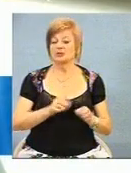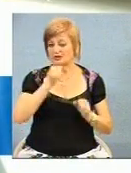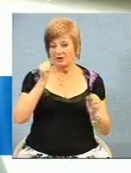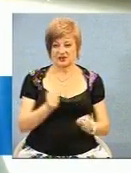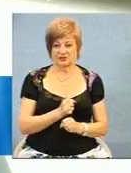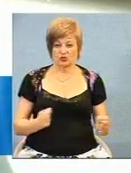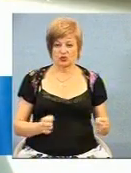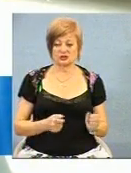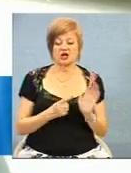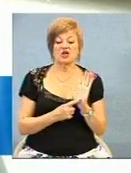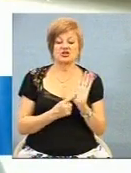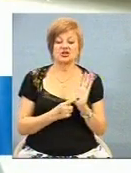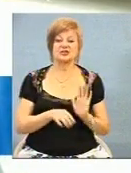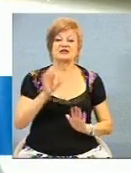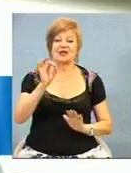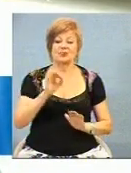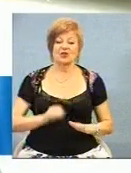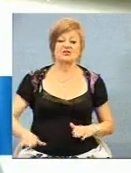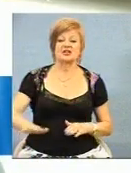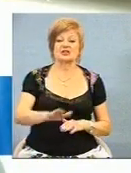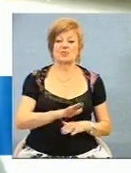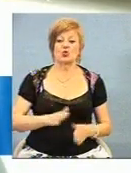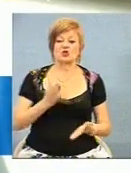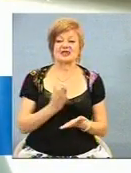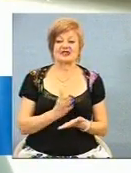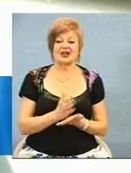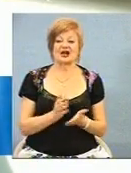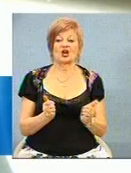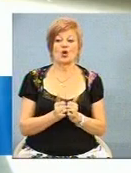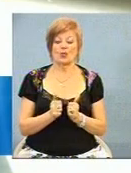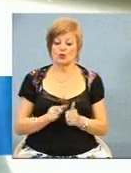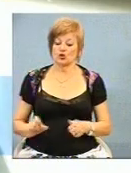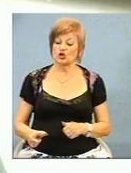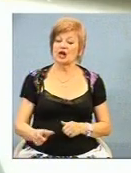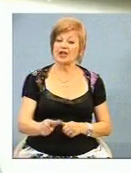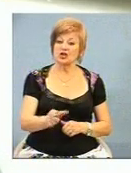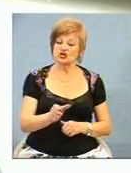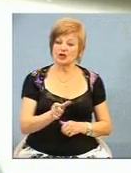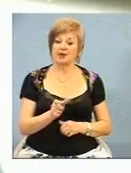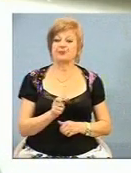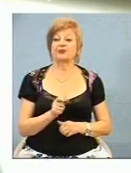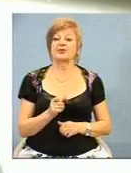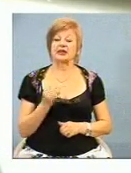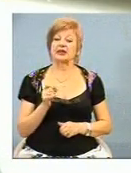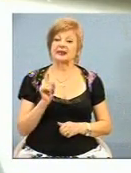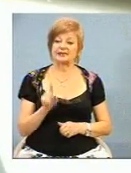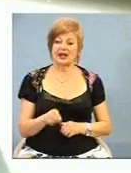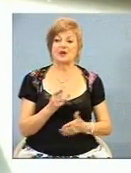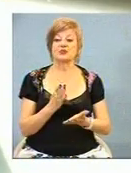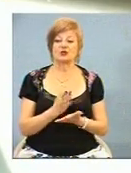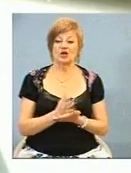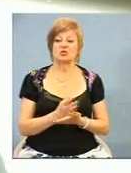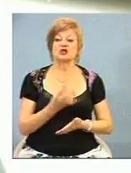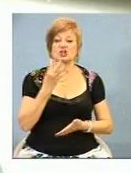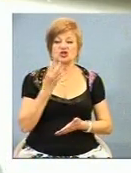десь 60% площі лісництва, знаходяться біля річки Дніпро, і там знаходяться